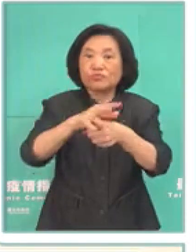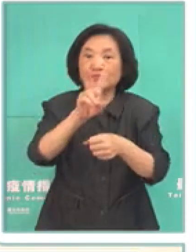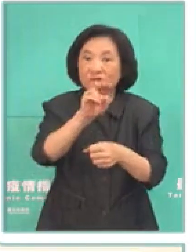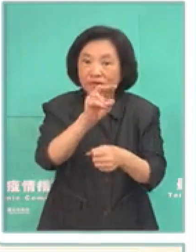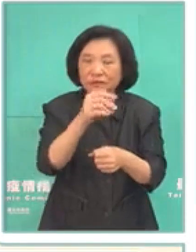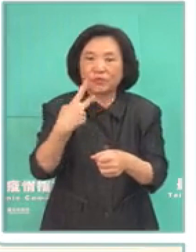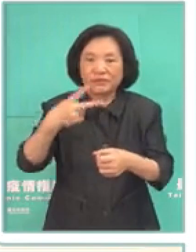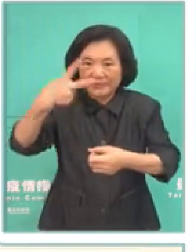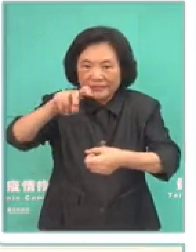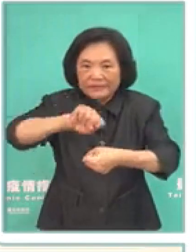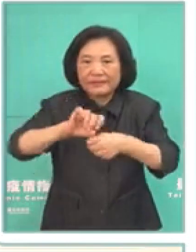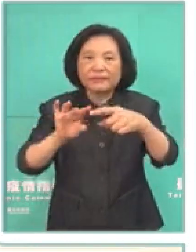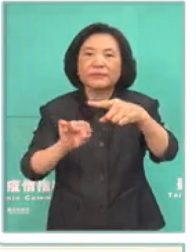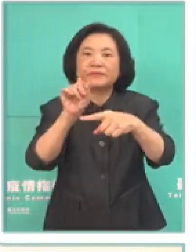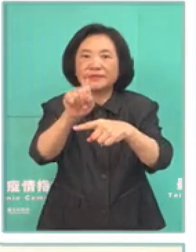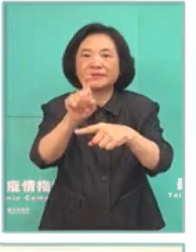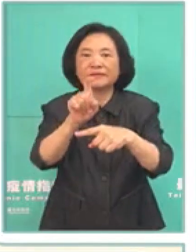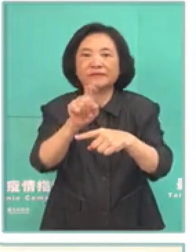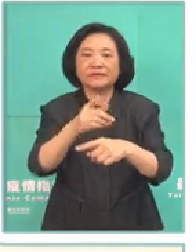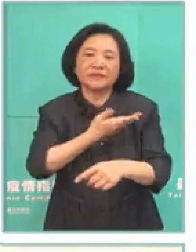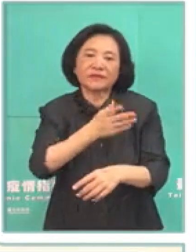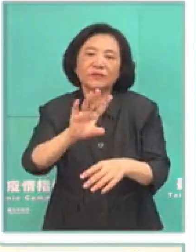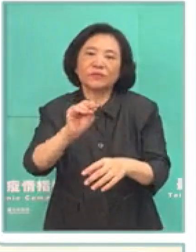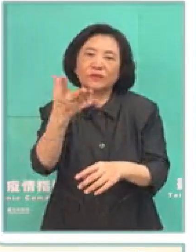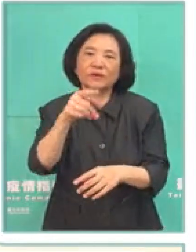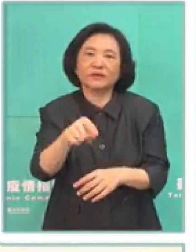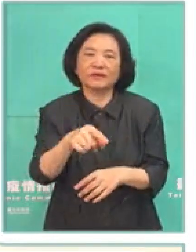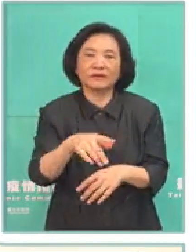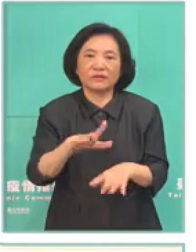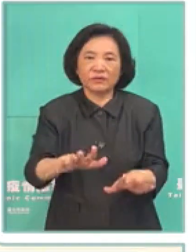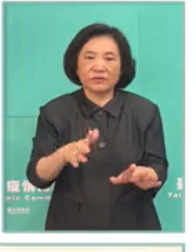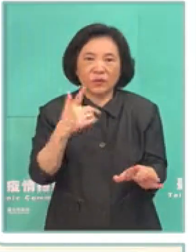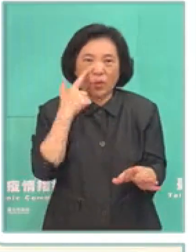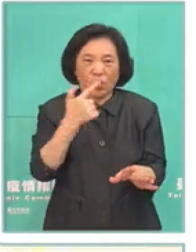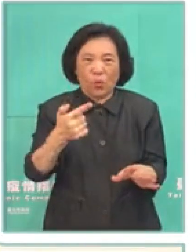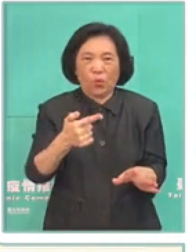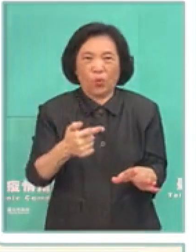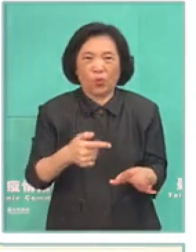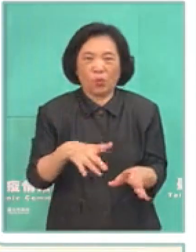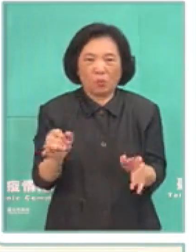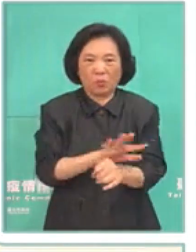再加一层，就是给万华地区，因为这次疫情它显然是受伤最重，